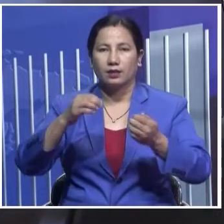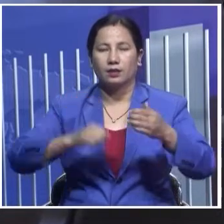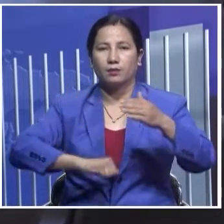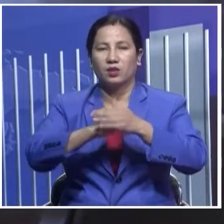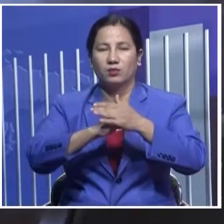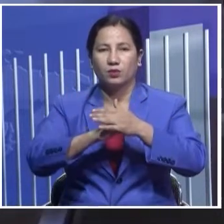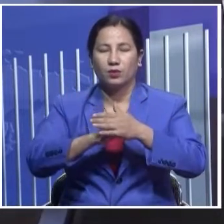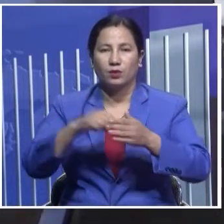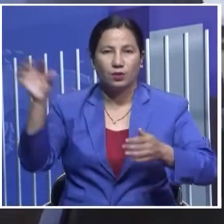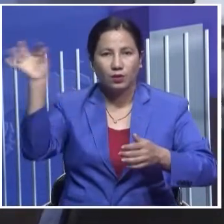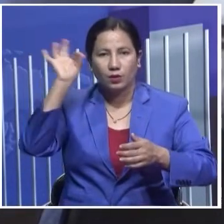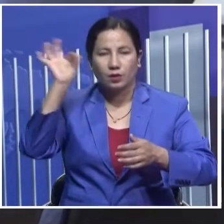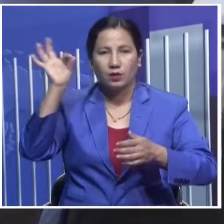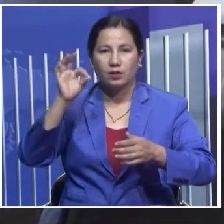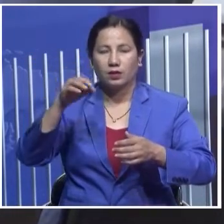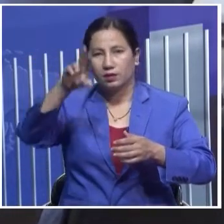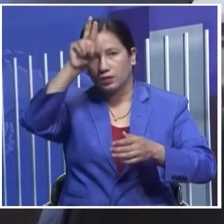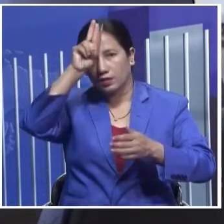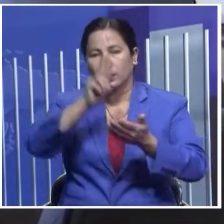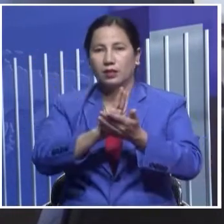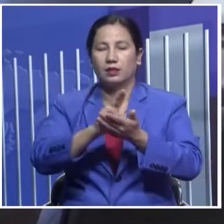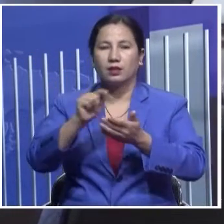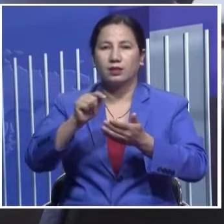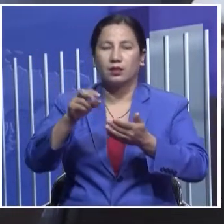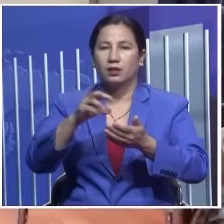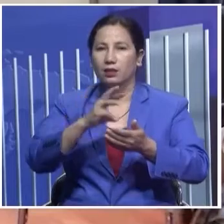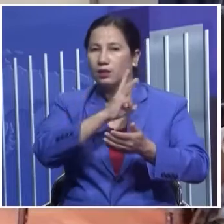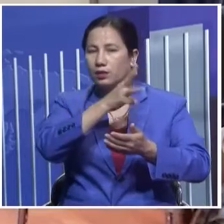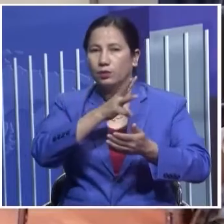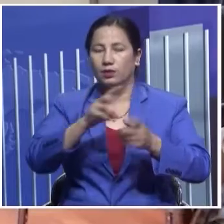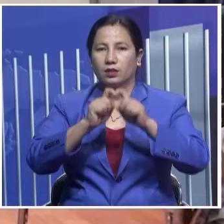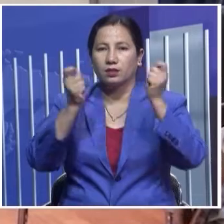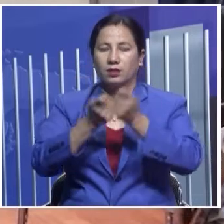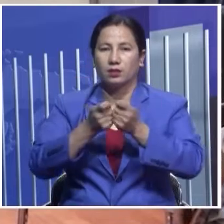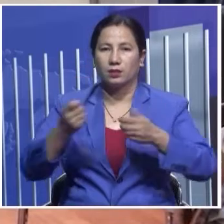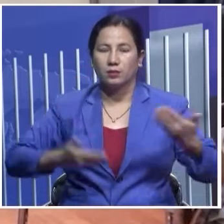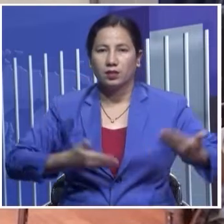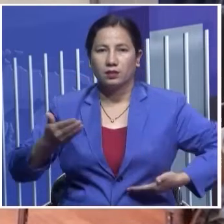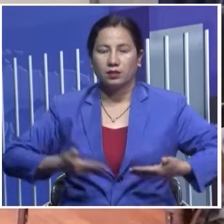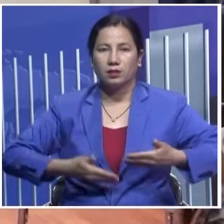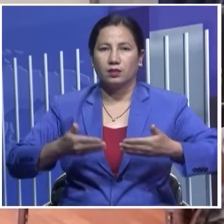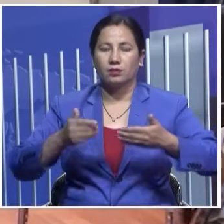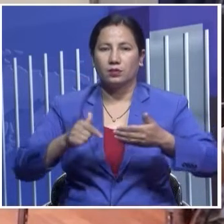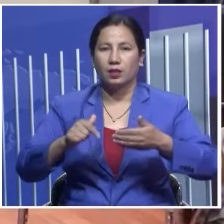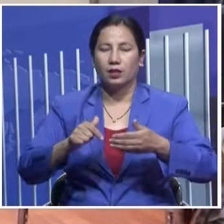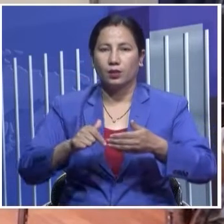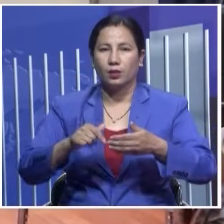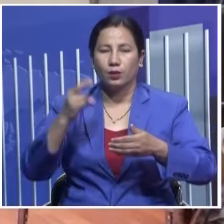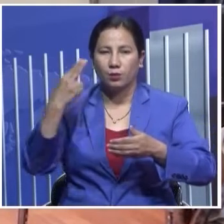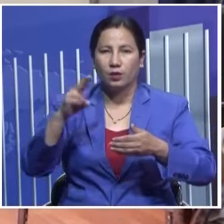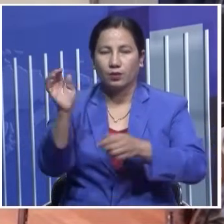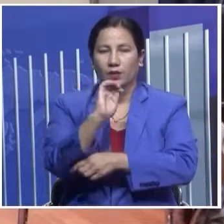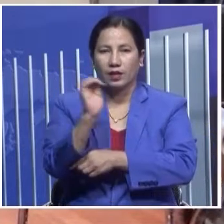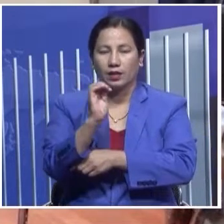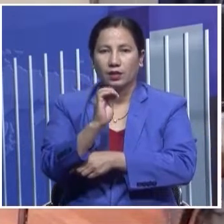गुटरेसले अफगानिस्तानको राजधानी काबुल र यस देशको उत्तरी क्षेत्रमा अवस्थित सहर मजार ई शरीफमा भएका